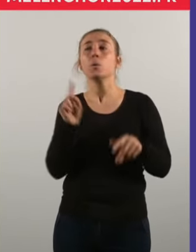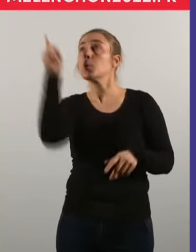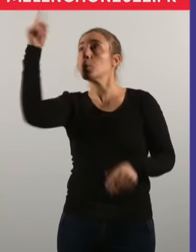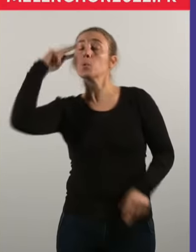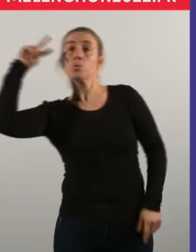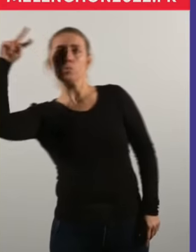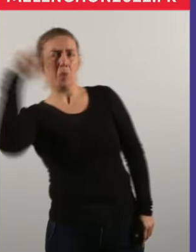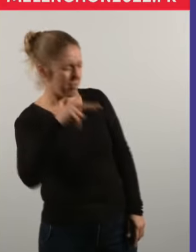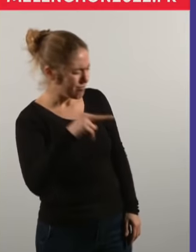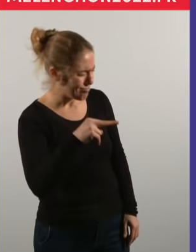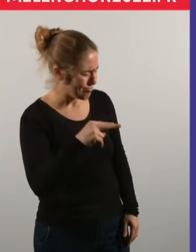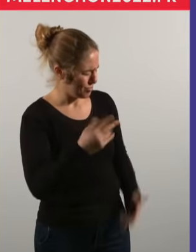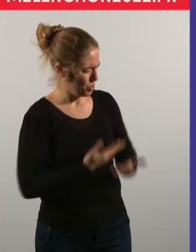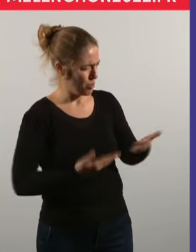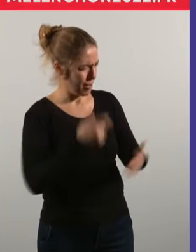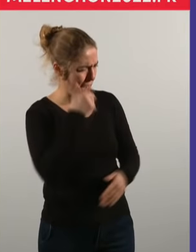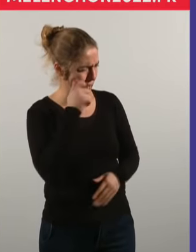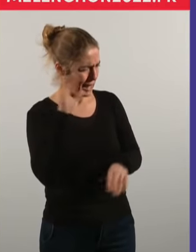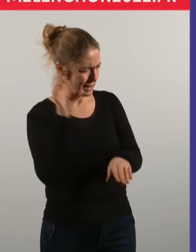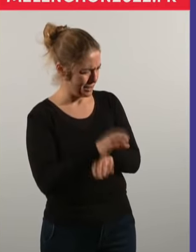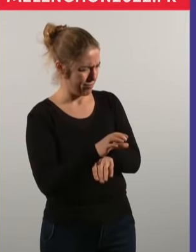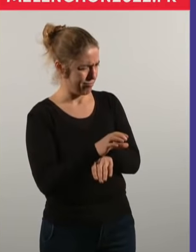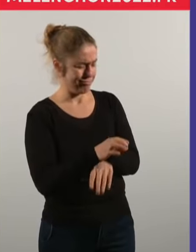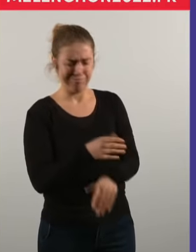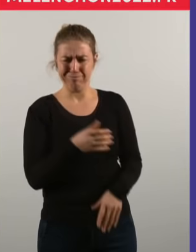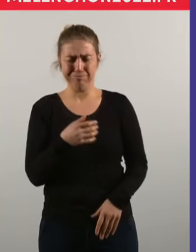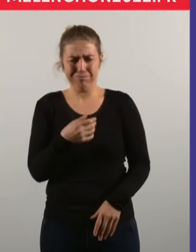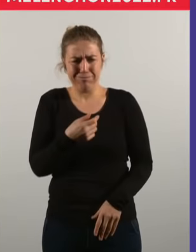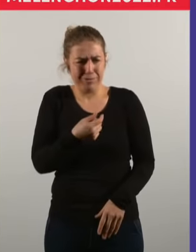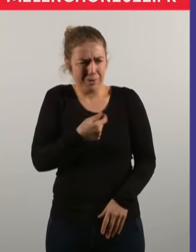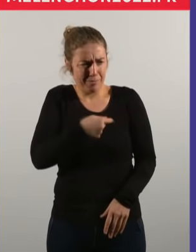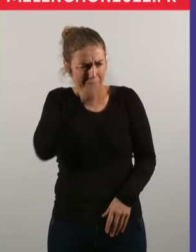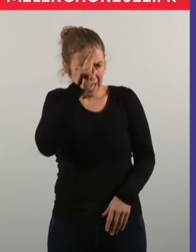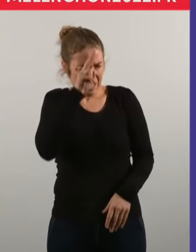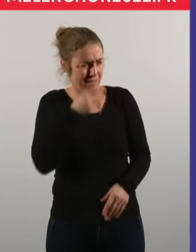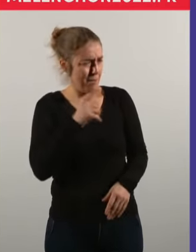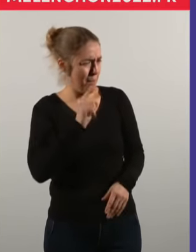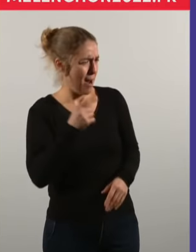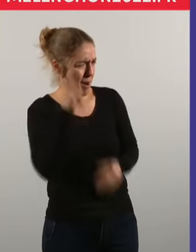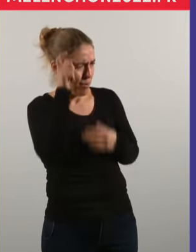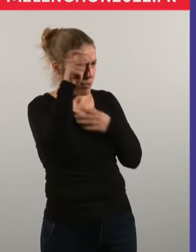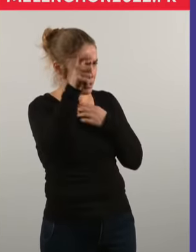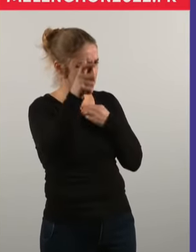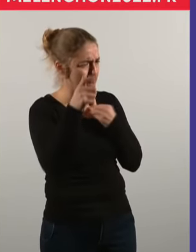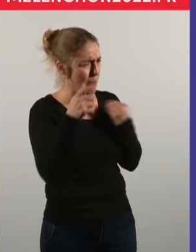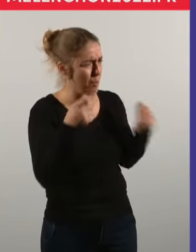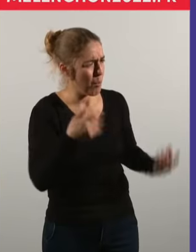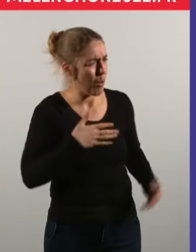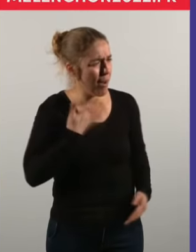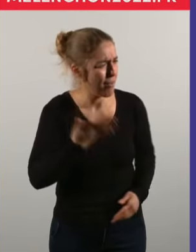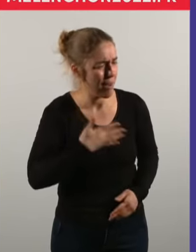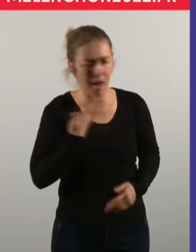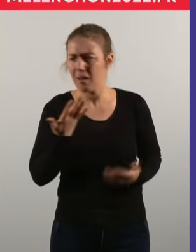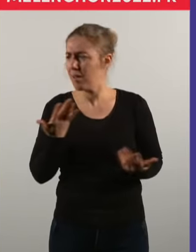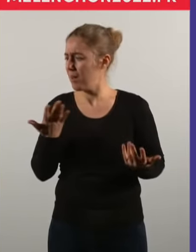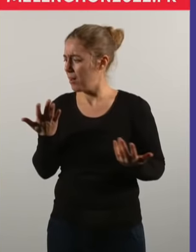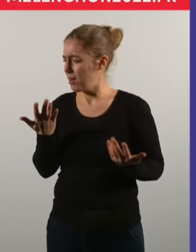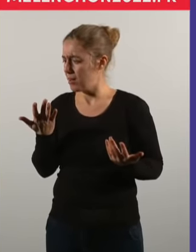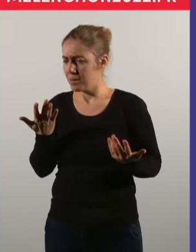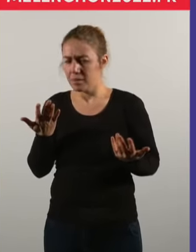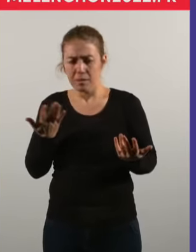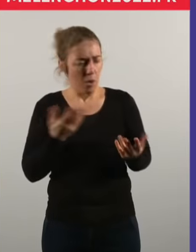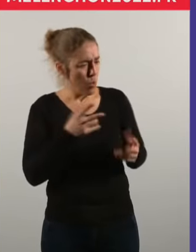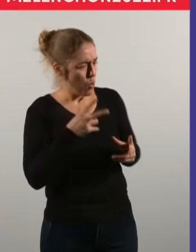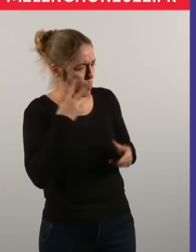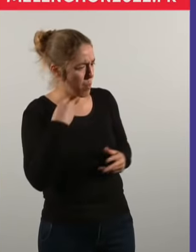est une absurdité et quelque chose qui n'a aucun sens et aucune nécessité pour permettre que les êtres